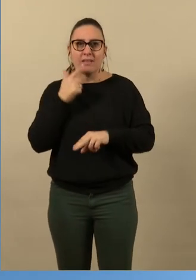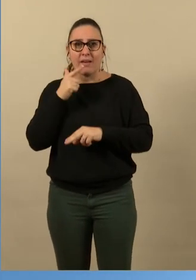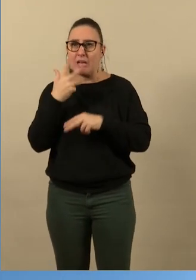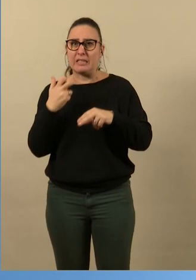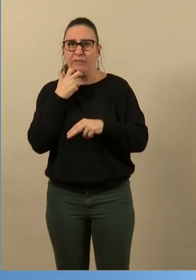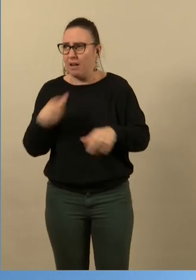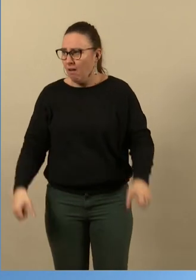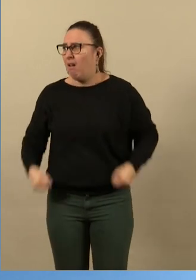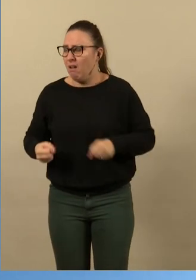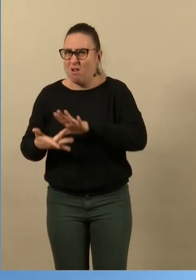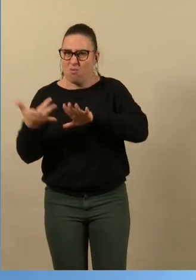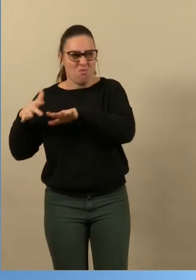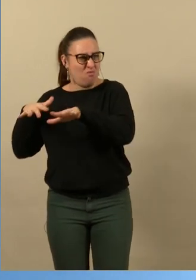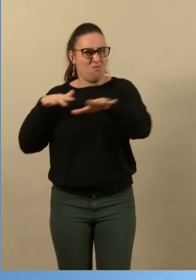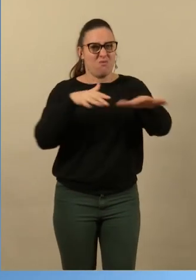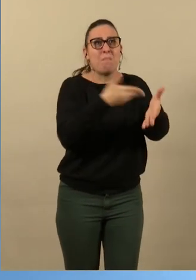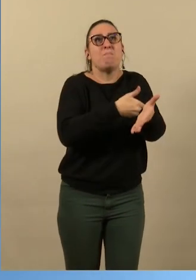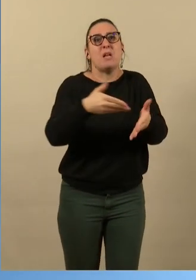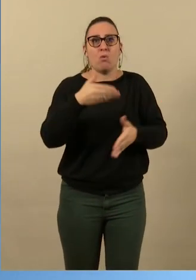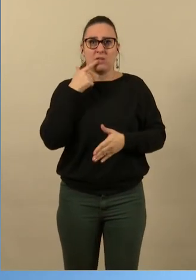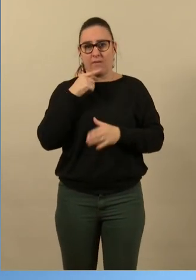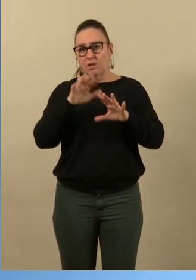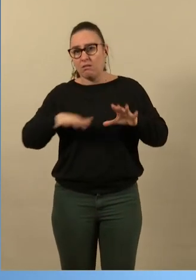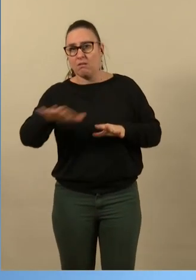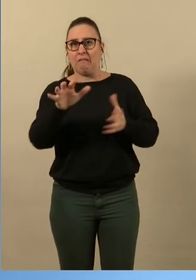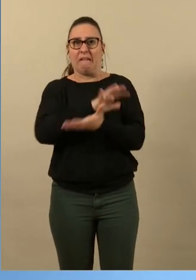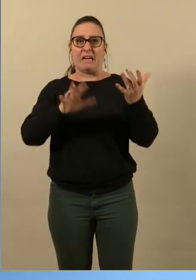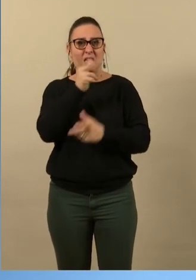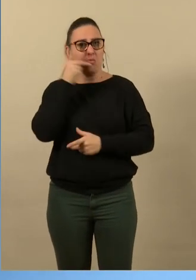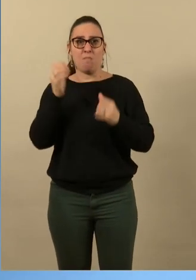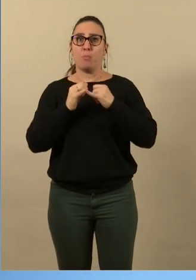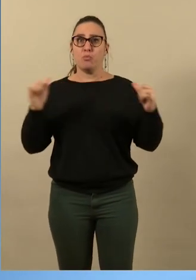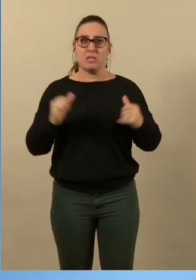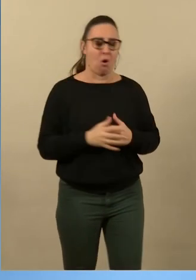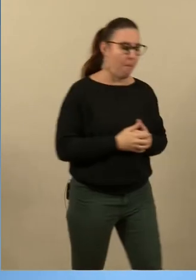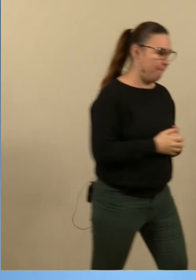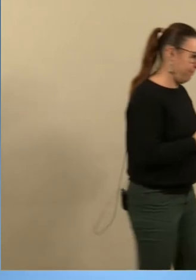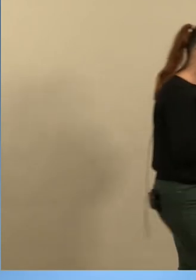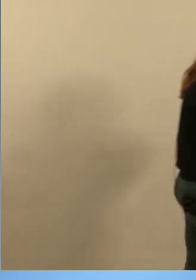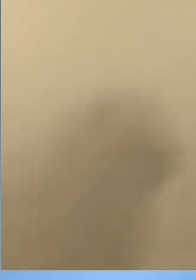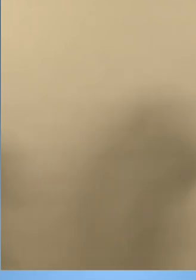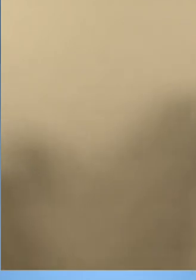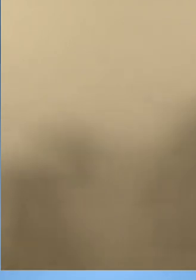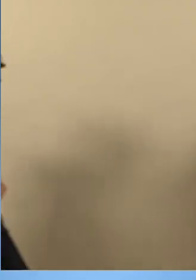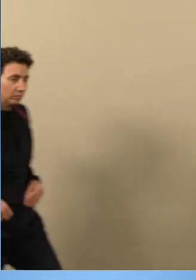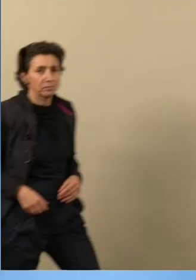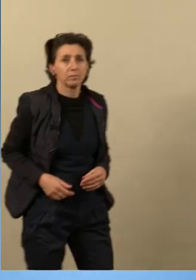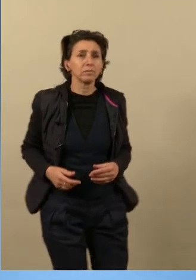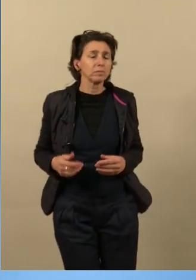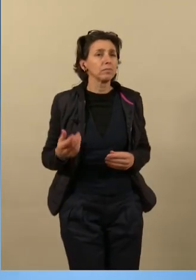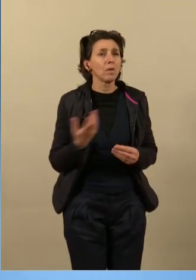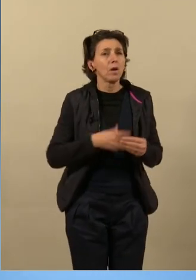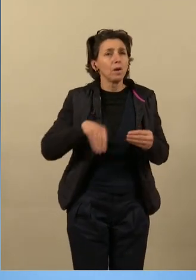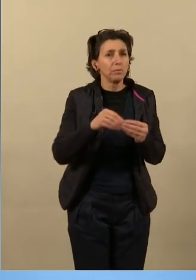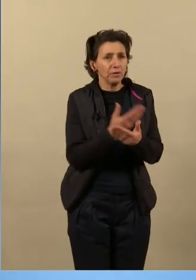civils avec les craintes d'une grave crise humanitaire qui plus est cette situation amplifie un climat de lourde tension dans la région